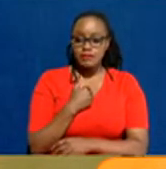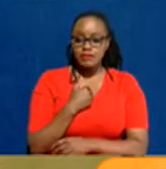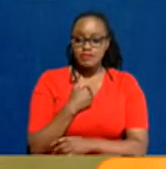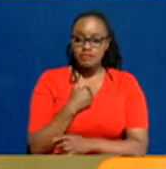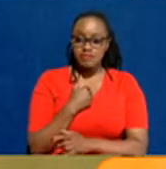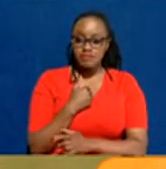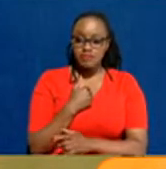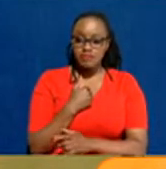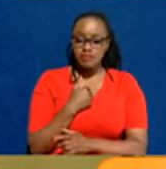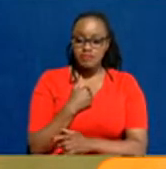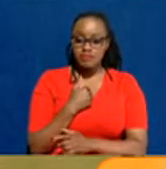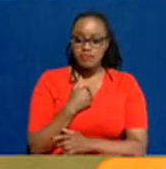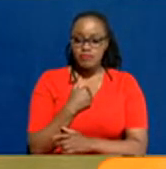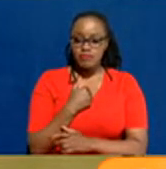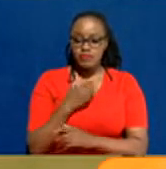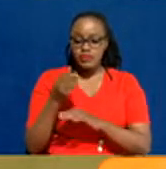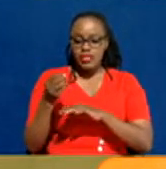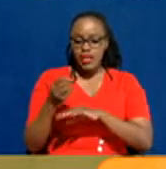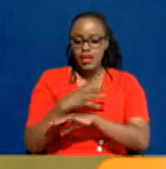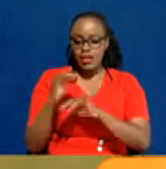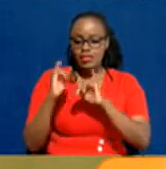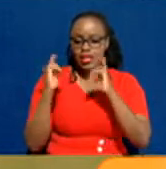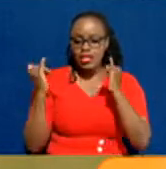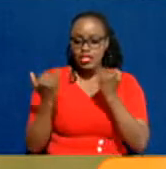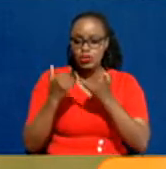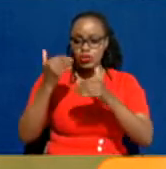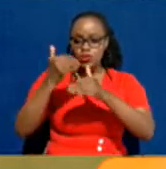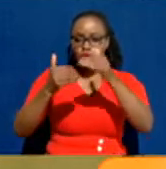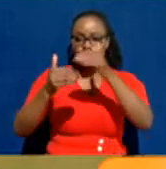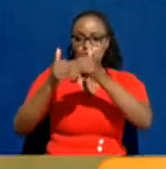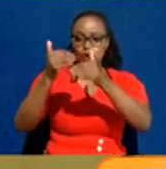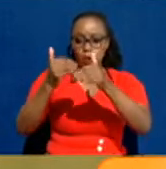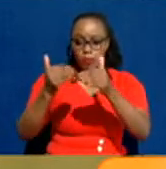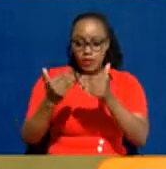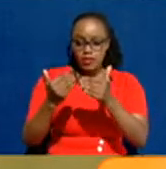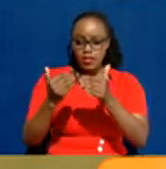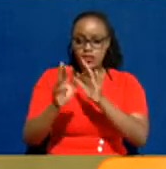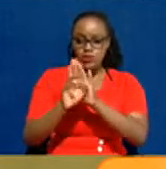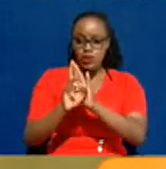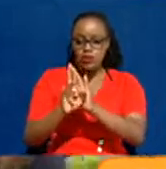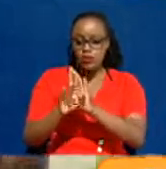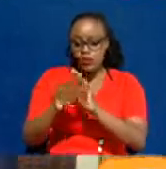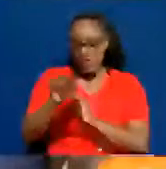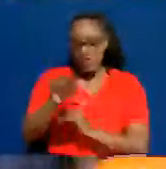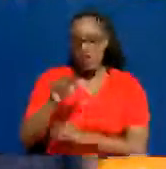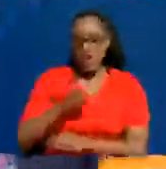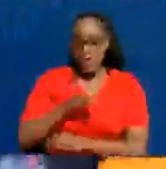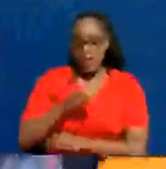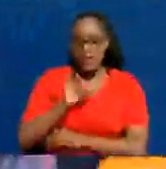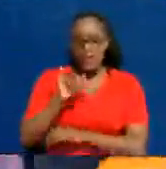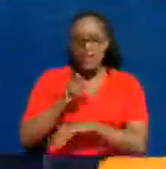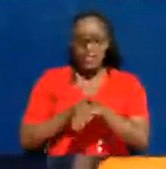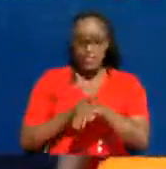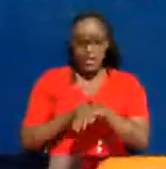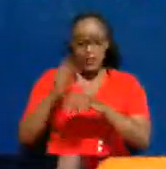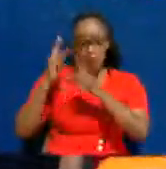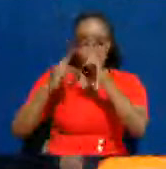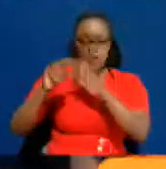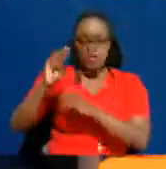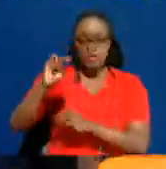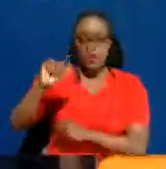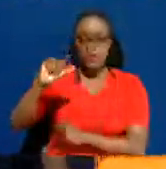a cancer sort of institute built on behalf of the mother. At that time, Professor